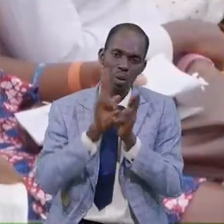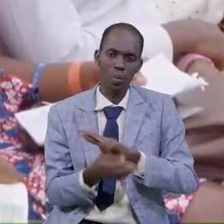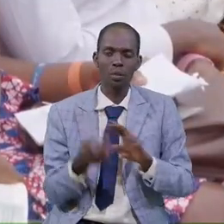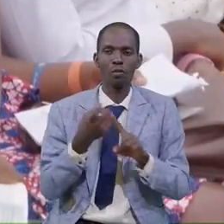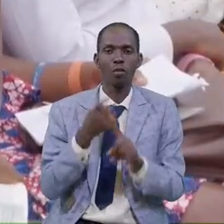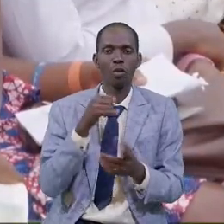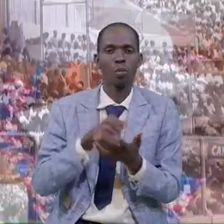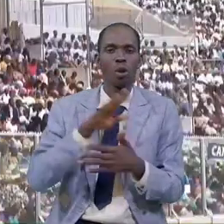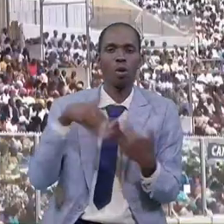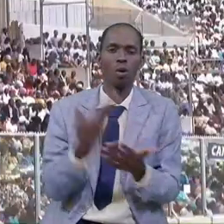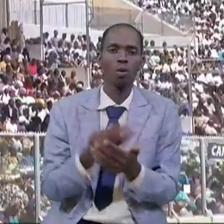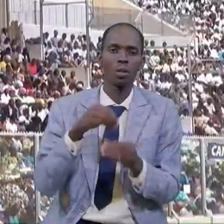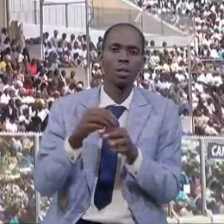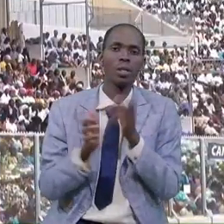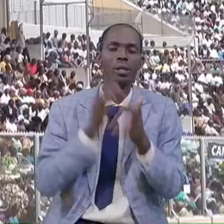Un autre amen.